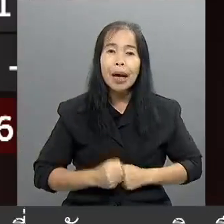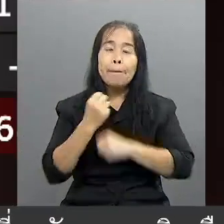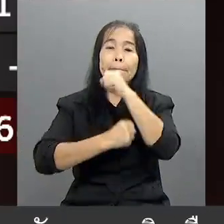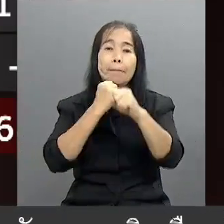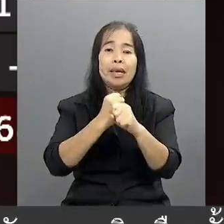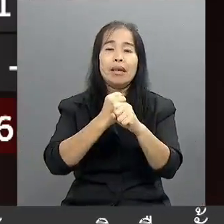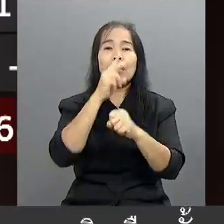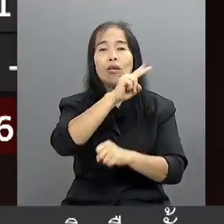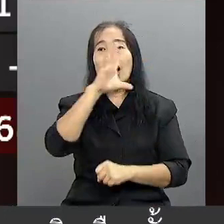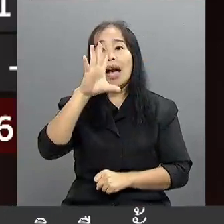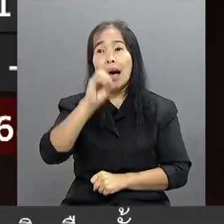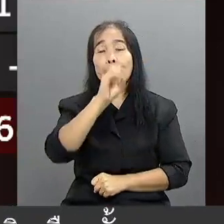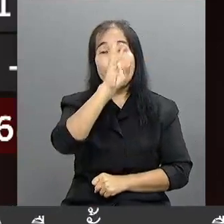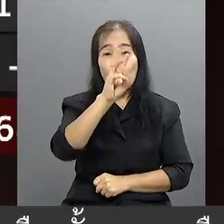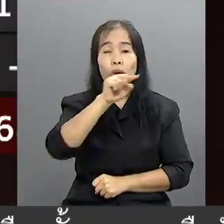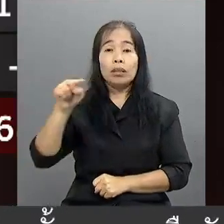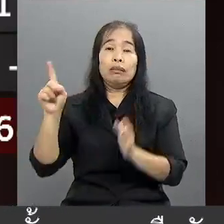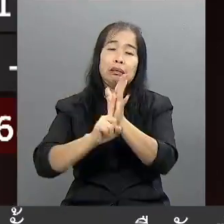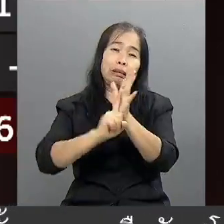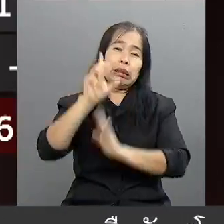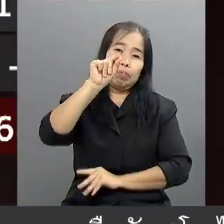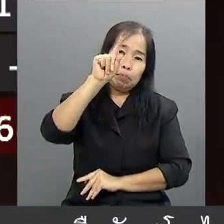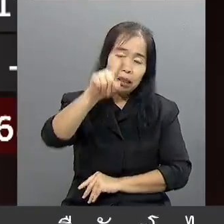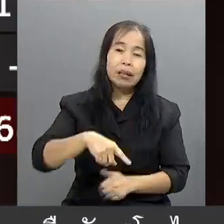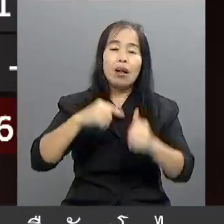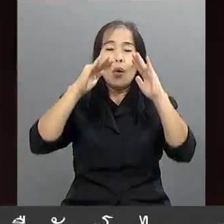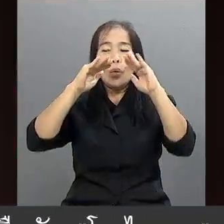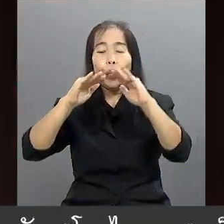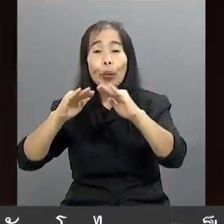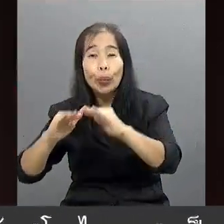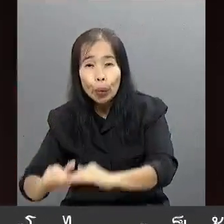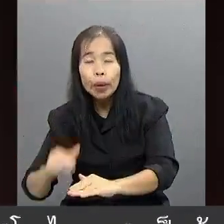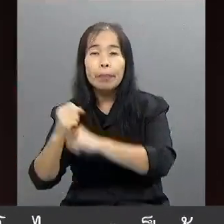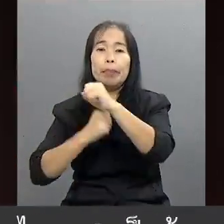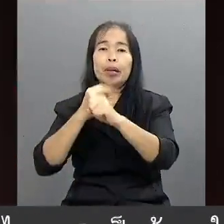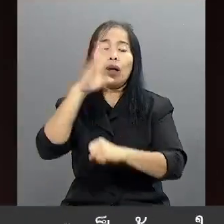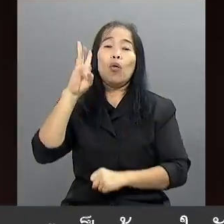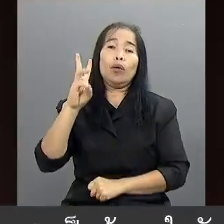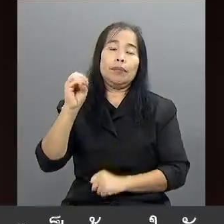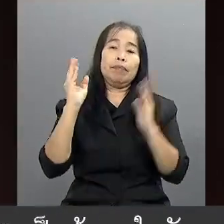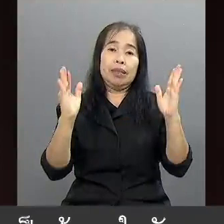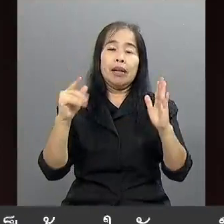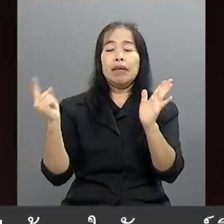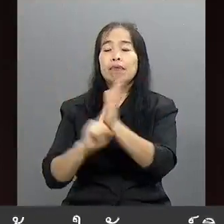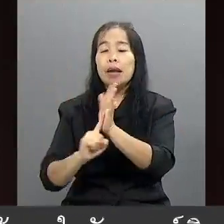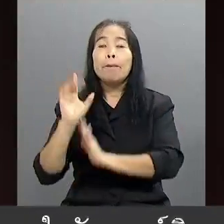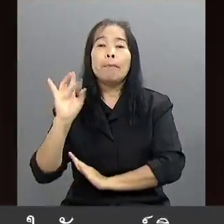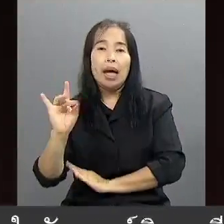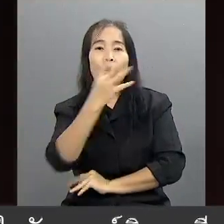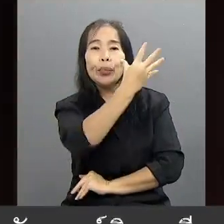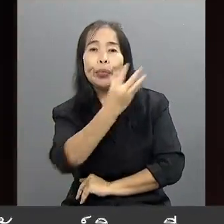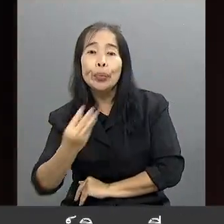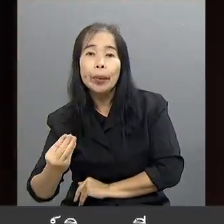2556ถึง 21ครั้งแล้วก็ลดลงต่อเนื่องถึงปี 2560มี 8ครั้งส่วนรูปแบบ